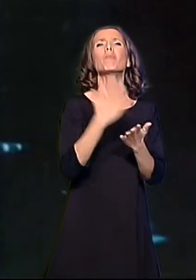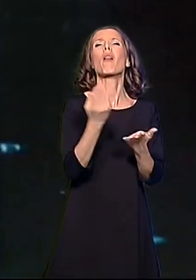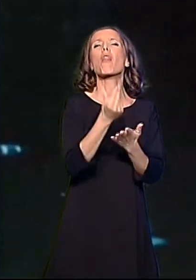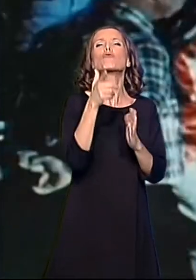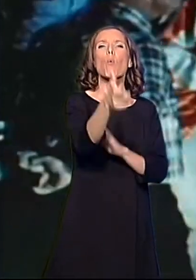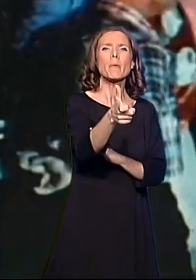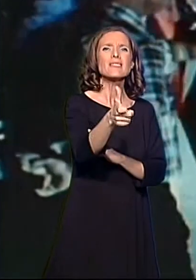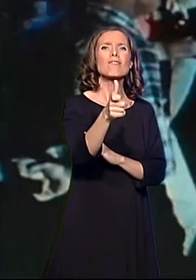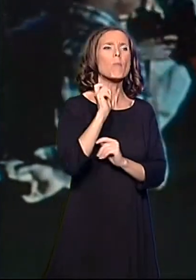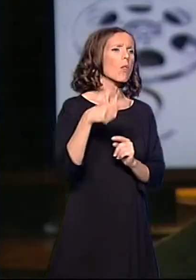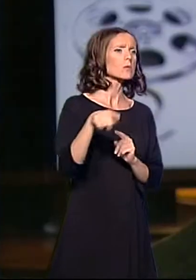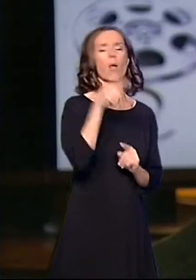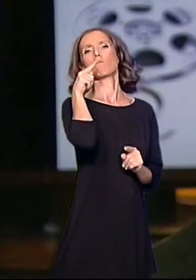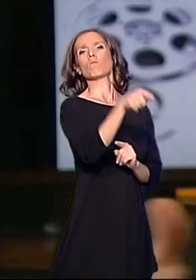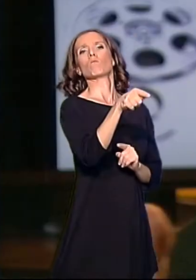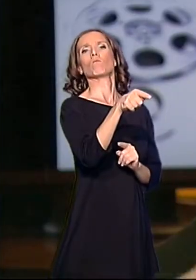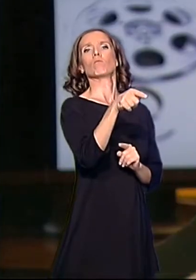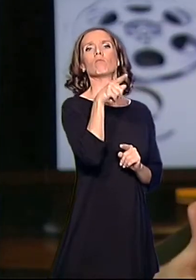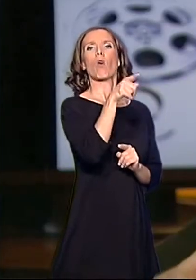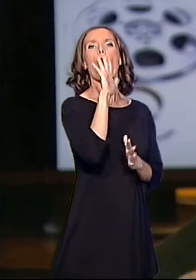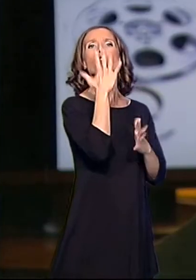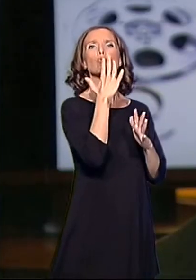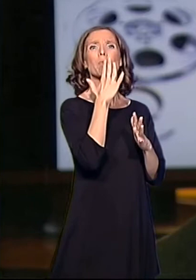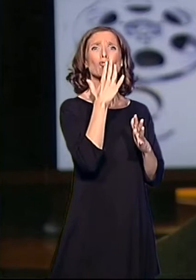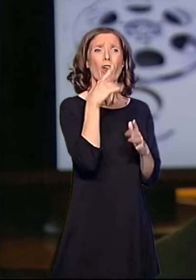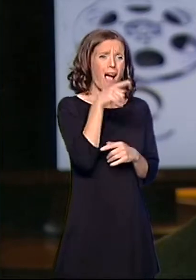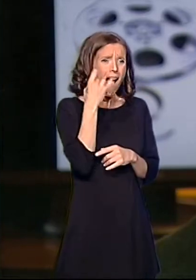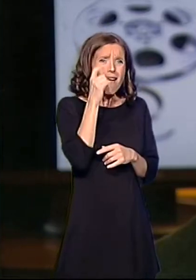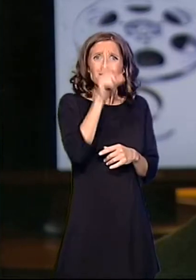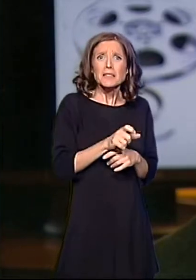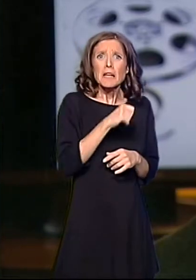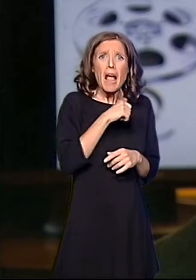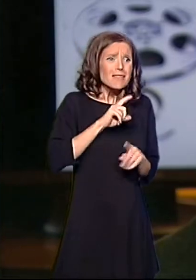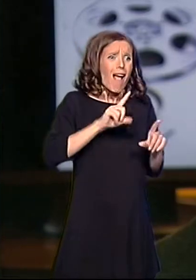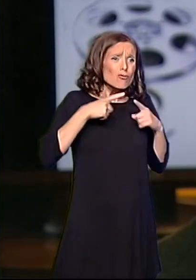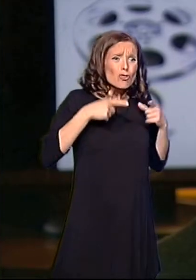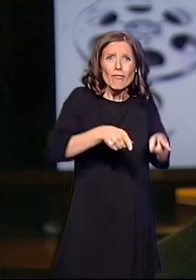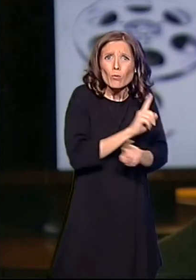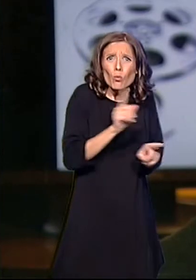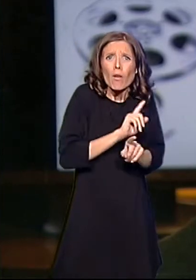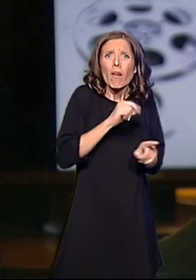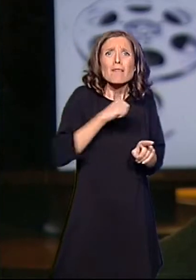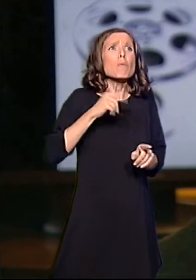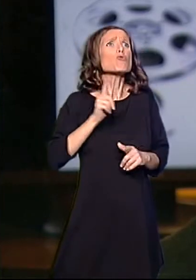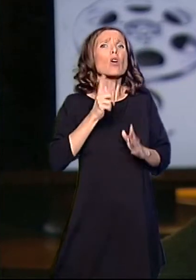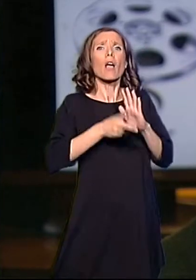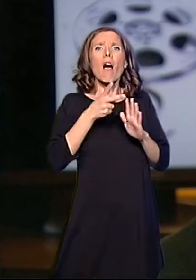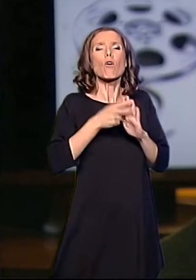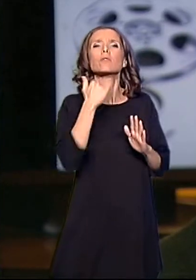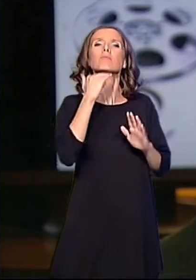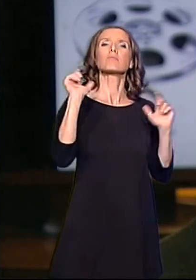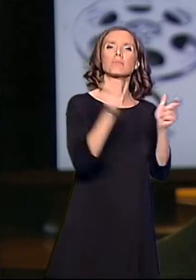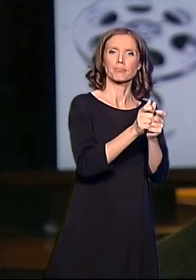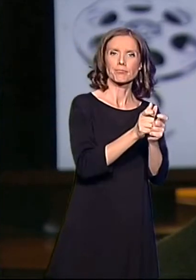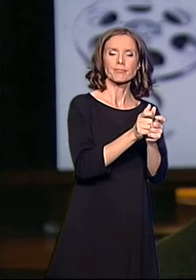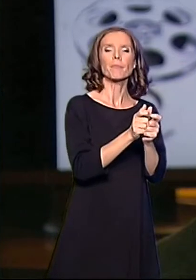jedini osumnjičen za to ubistvo, iako je on samo u prolazu kroz to mesto. Ta